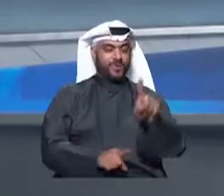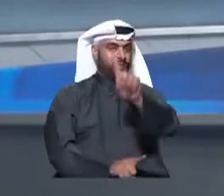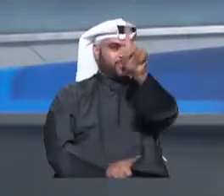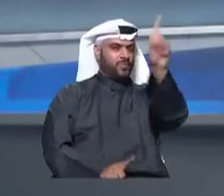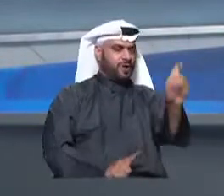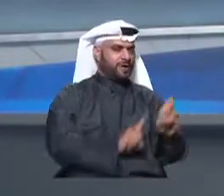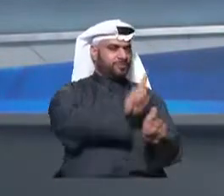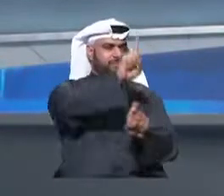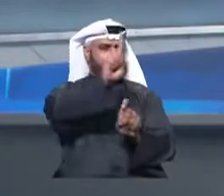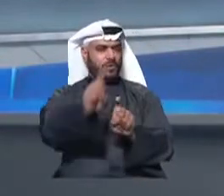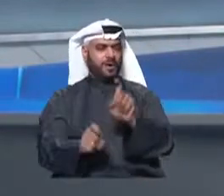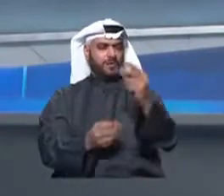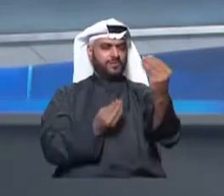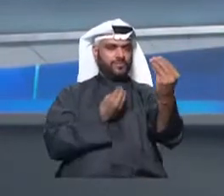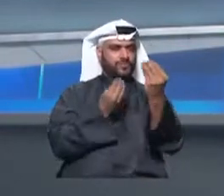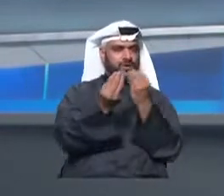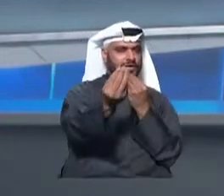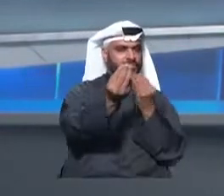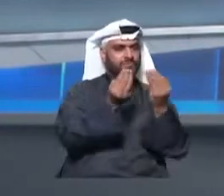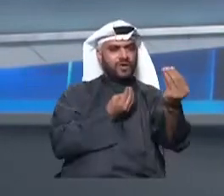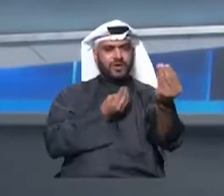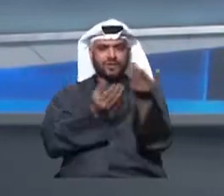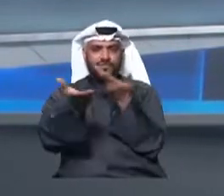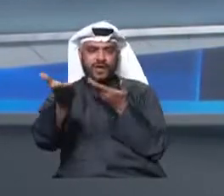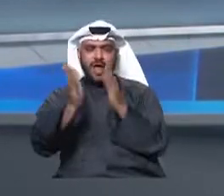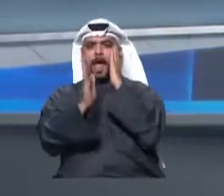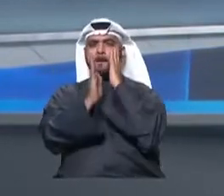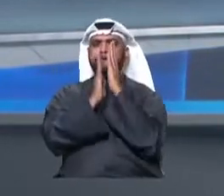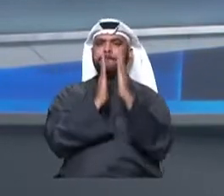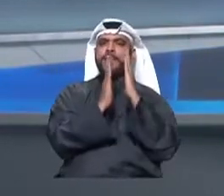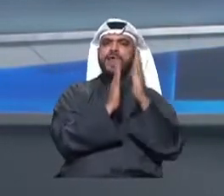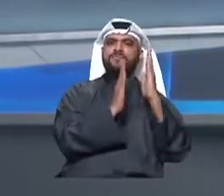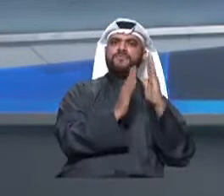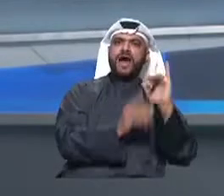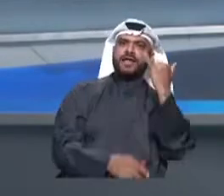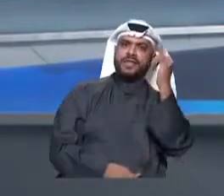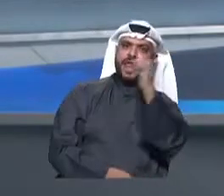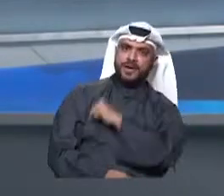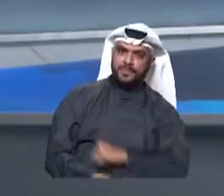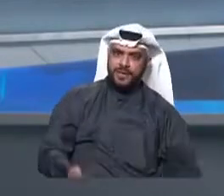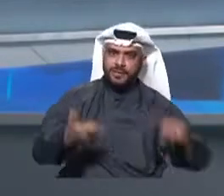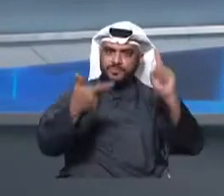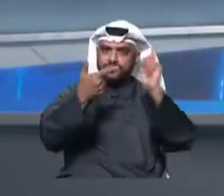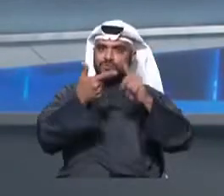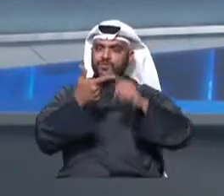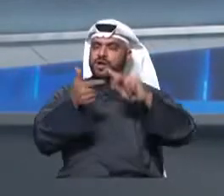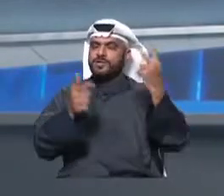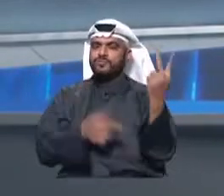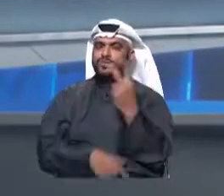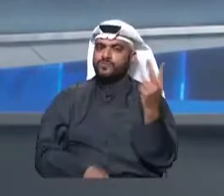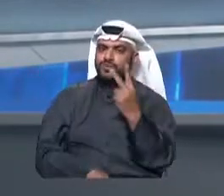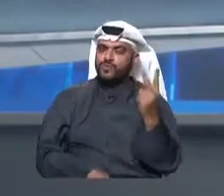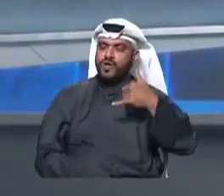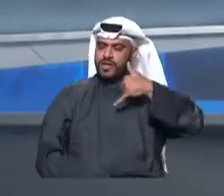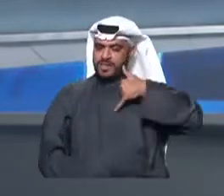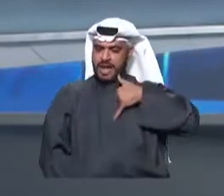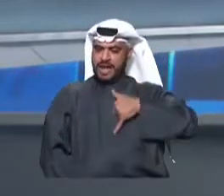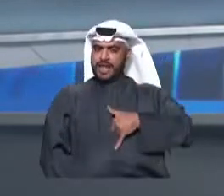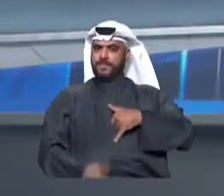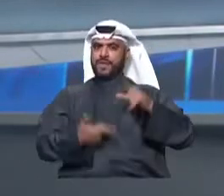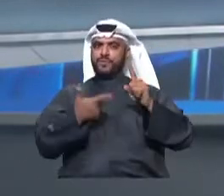الجلسة مجمل التطورات والقضايا العربية، كما بحثت تطورات الأزمتين اليمنية